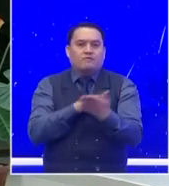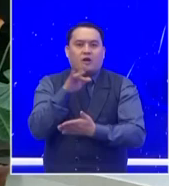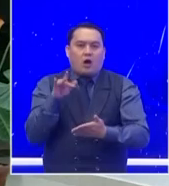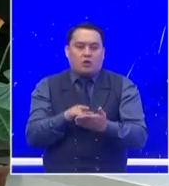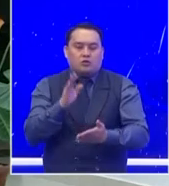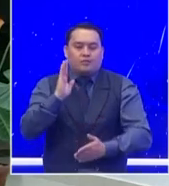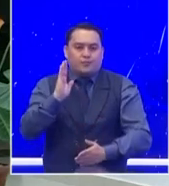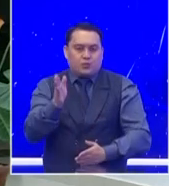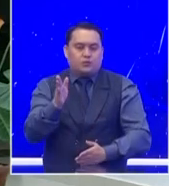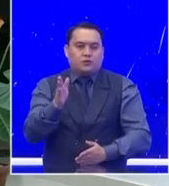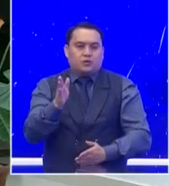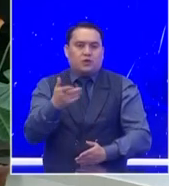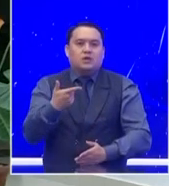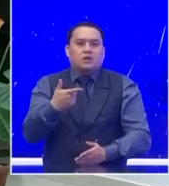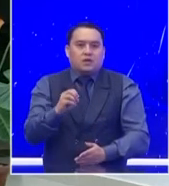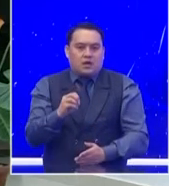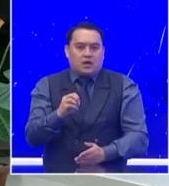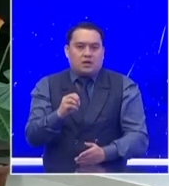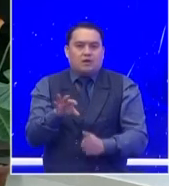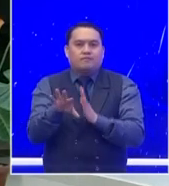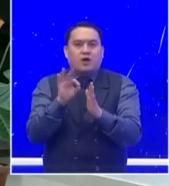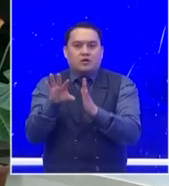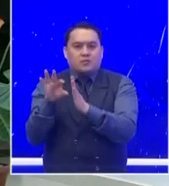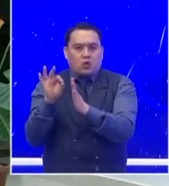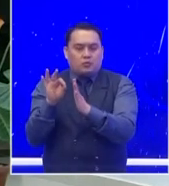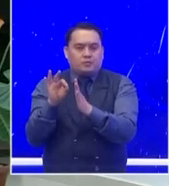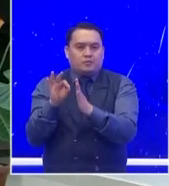пунктах, где подберем